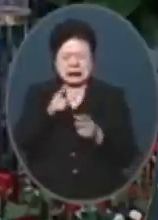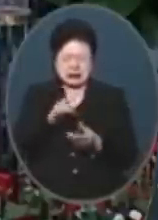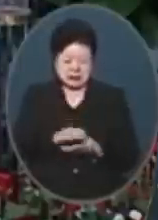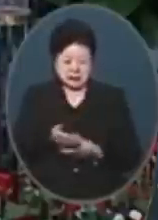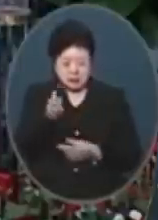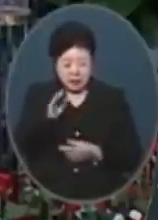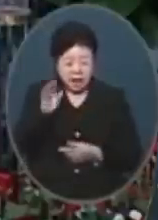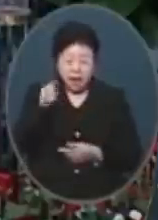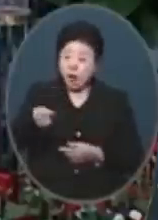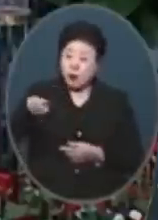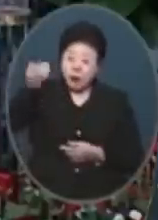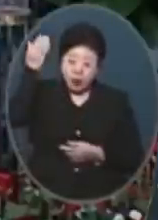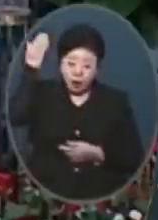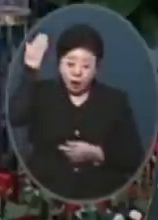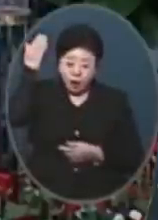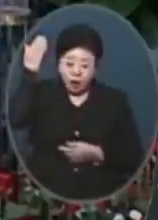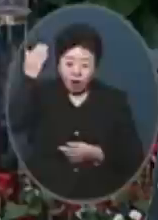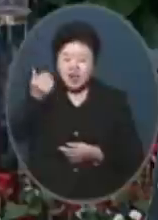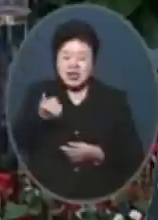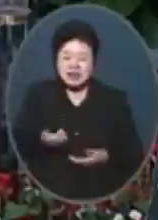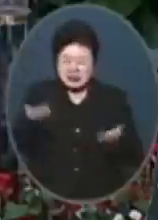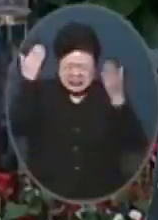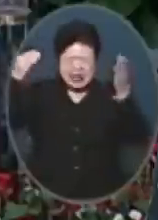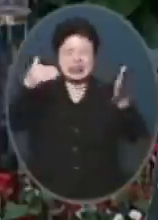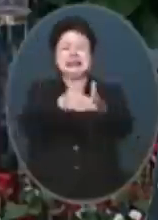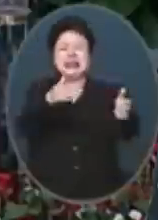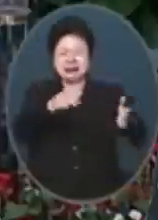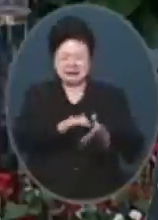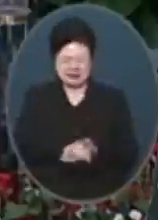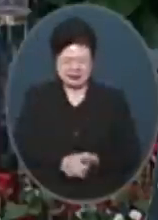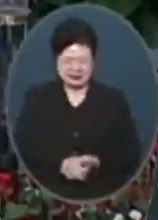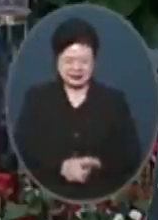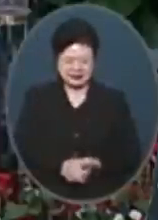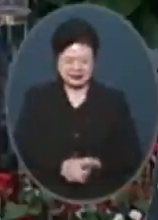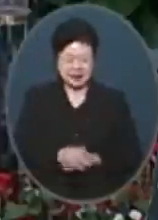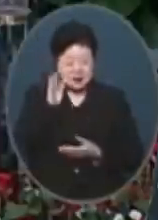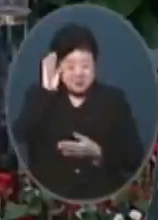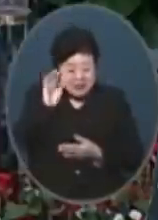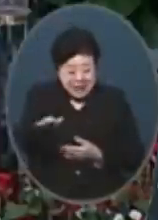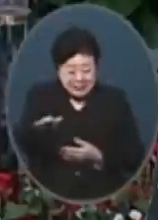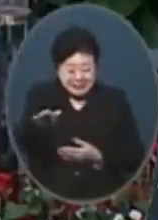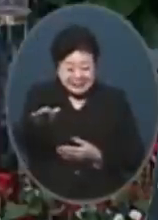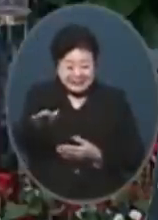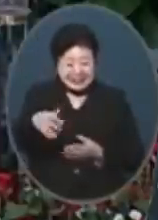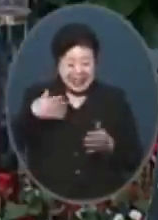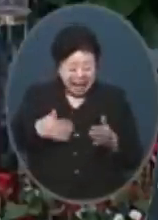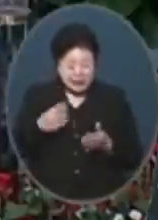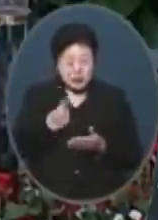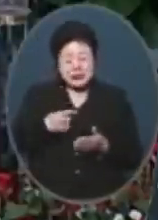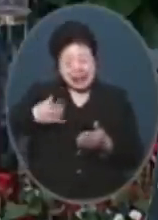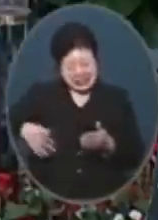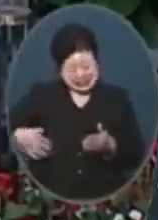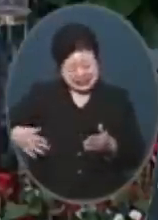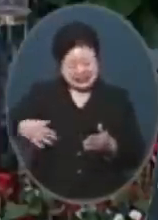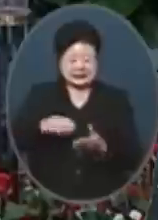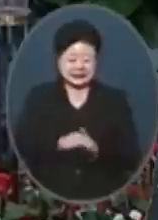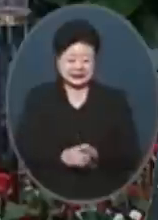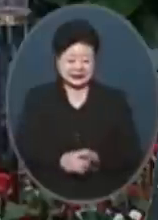그러나 과거는 이미 지나간 시간이고 미래는 아직 오지 않은